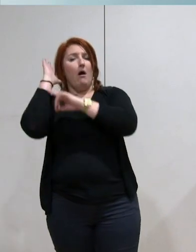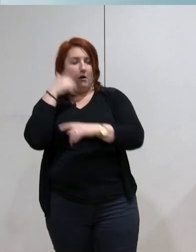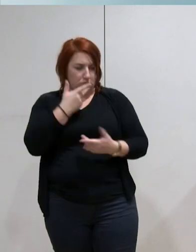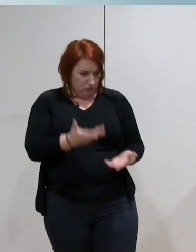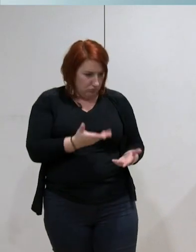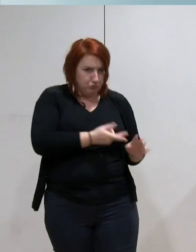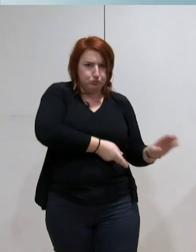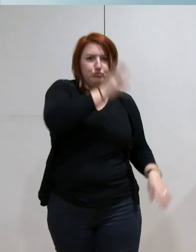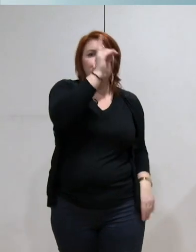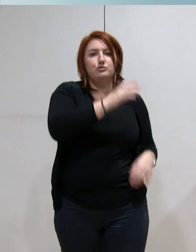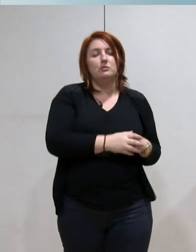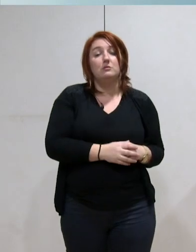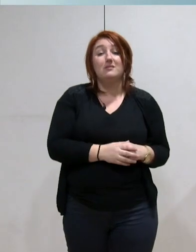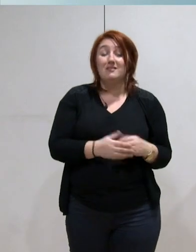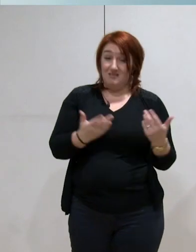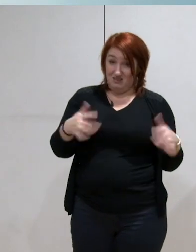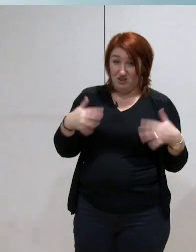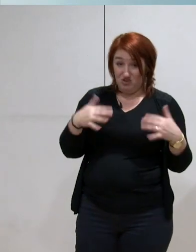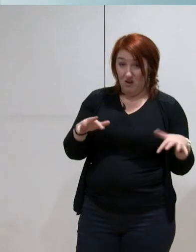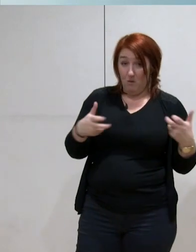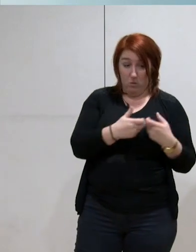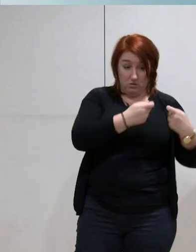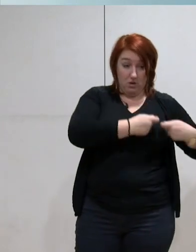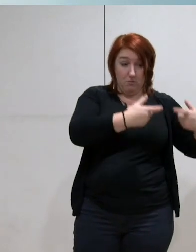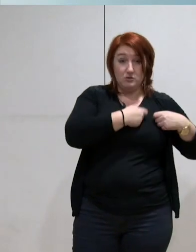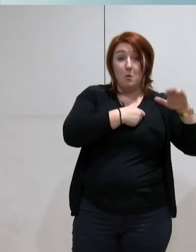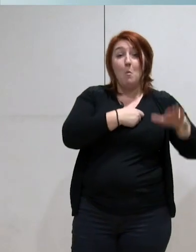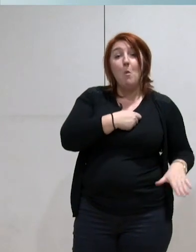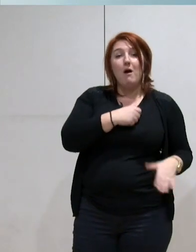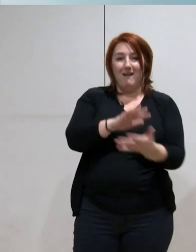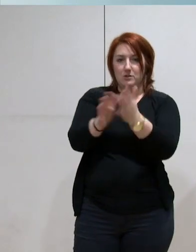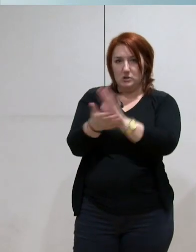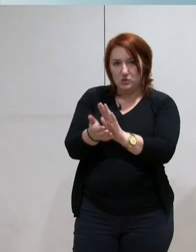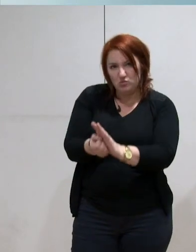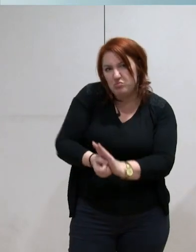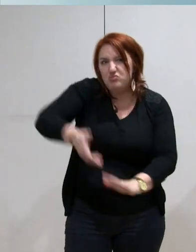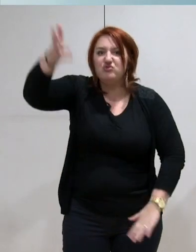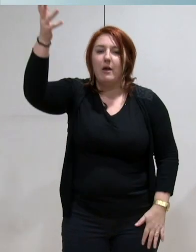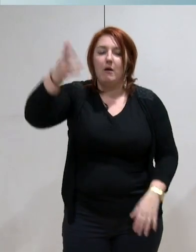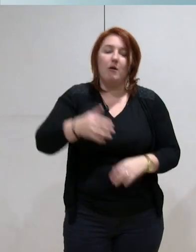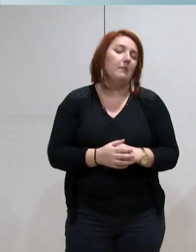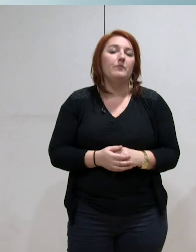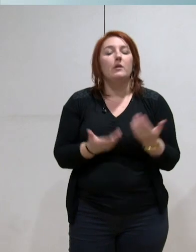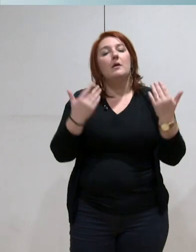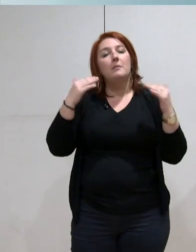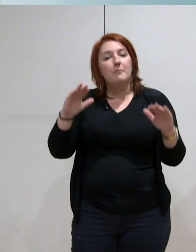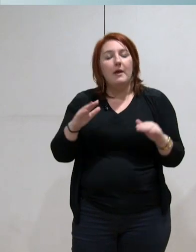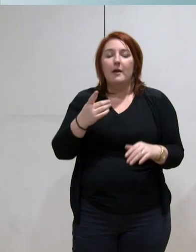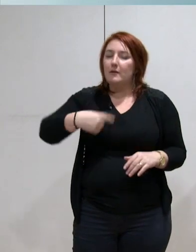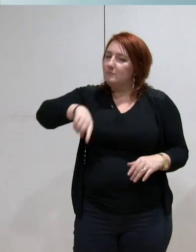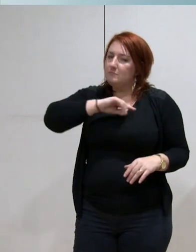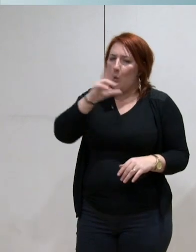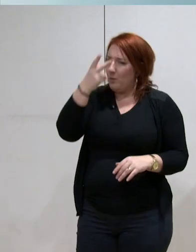coût et je peux déjà le dire bien inférieur à ce que nous coûtait l'association mais nous avons bien noté monsieur